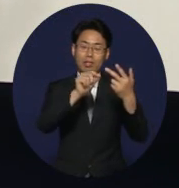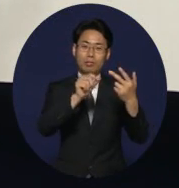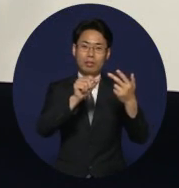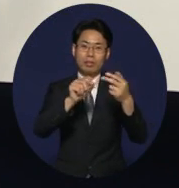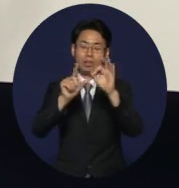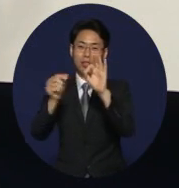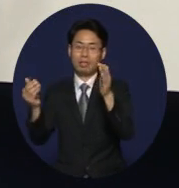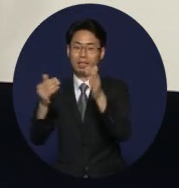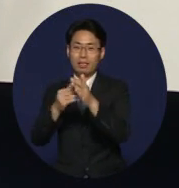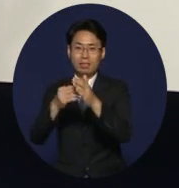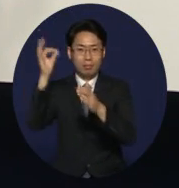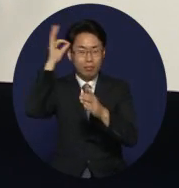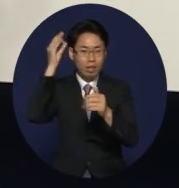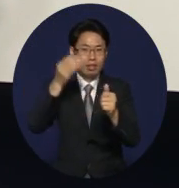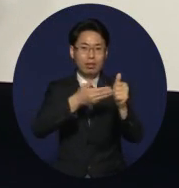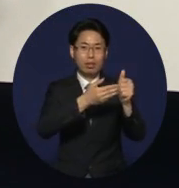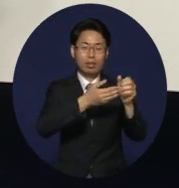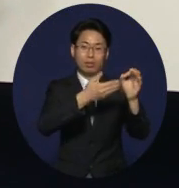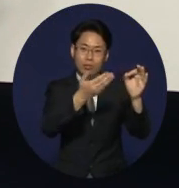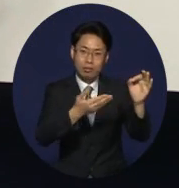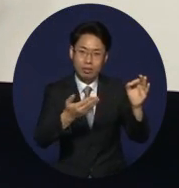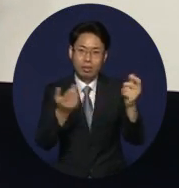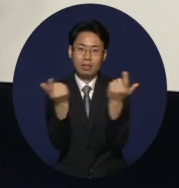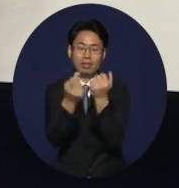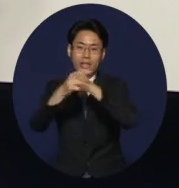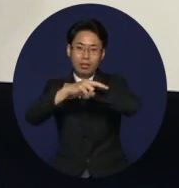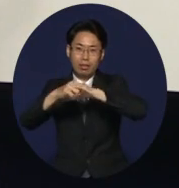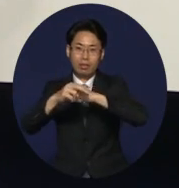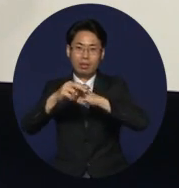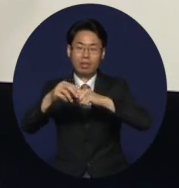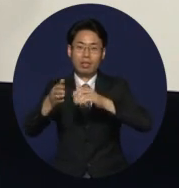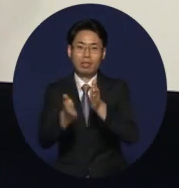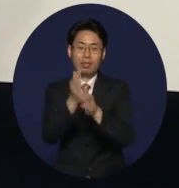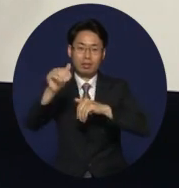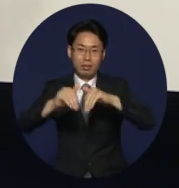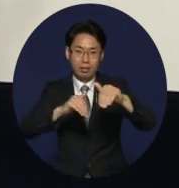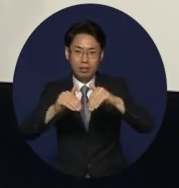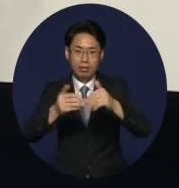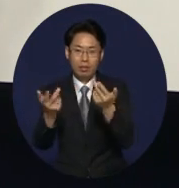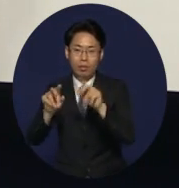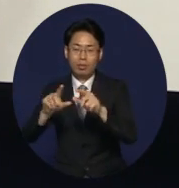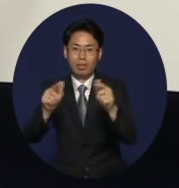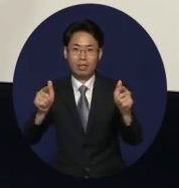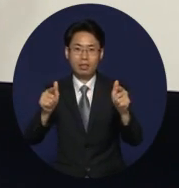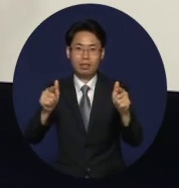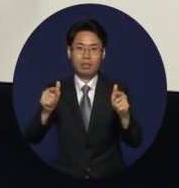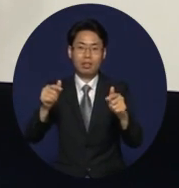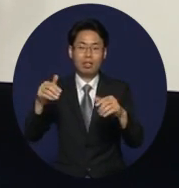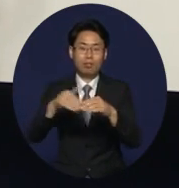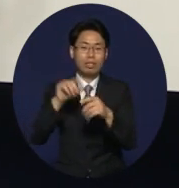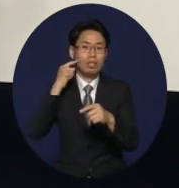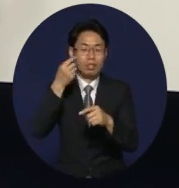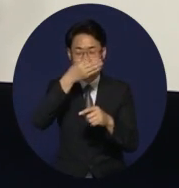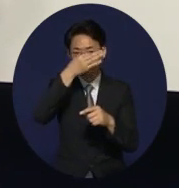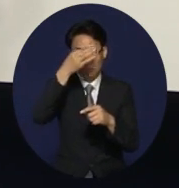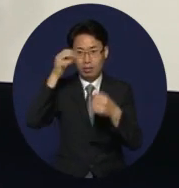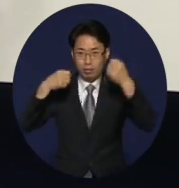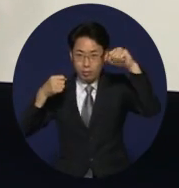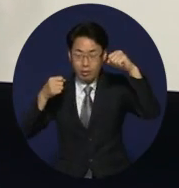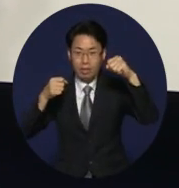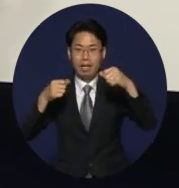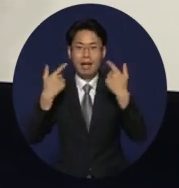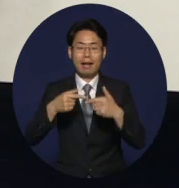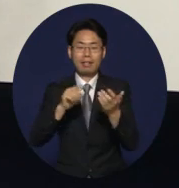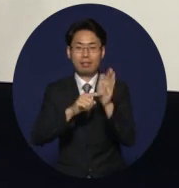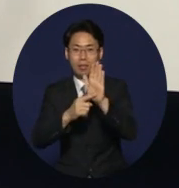이달부터 오는 10월까지 포항 운하와 영일대 해수욕장, 중앙상가, 환호공원 등에서 문화예술공연이 상시